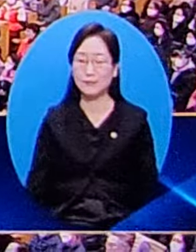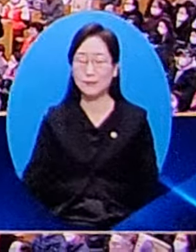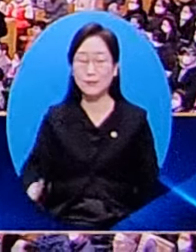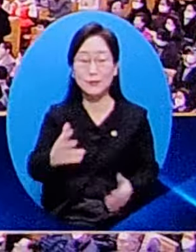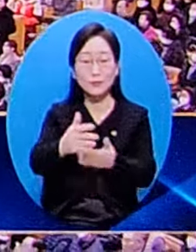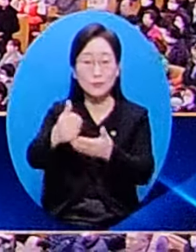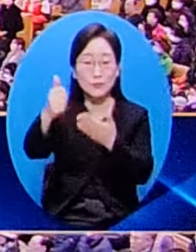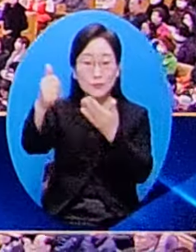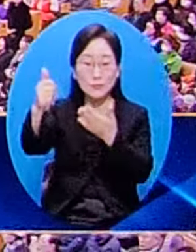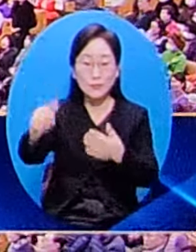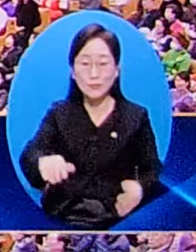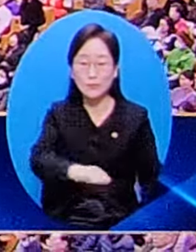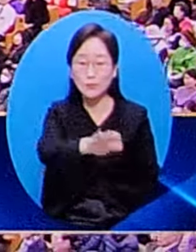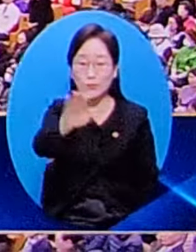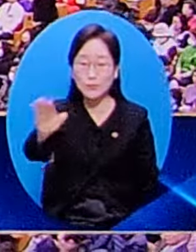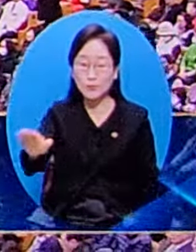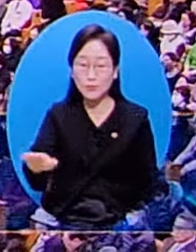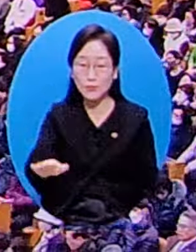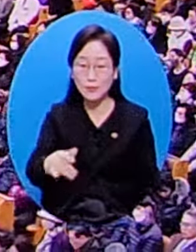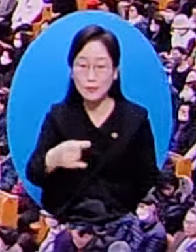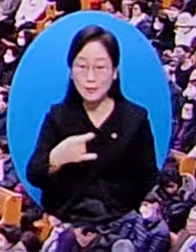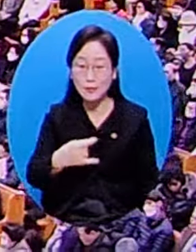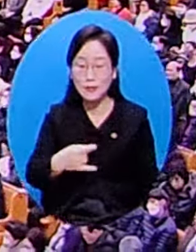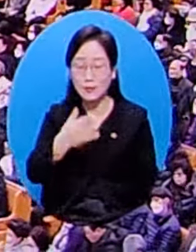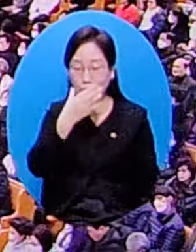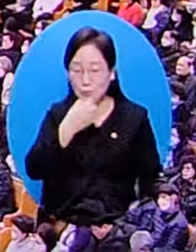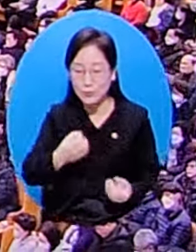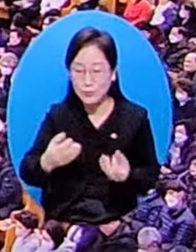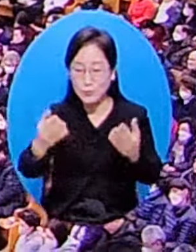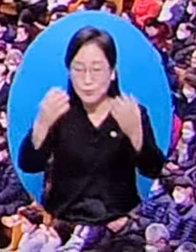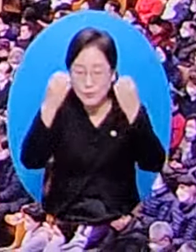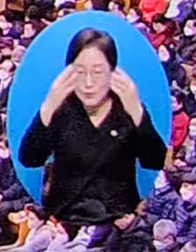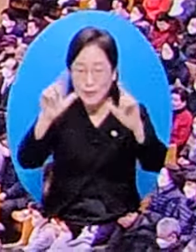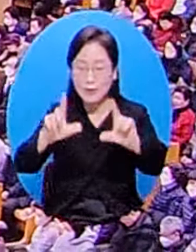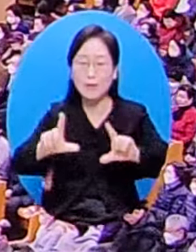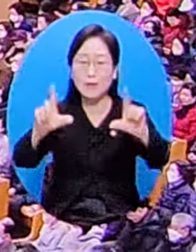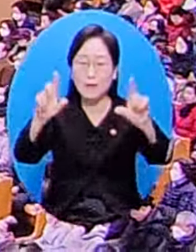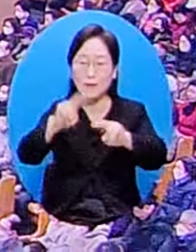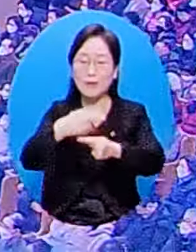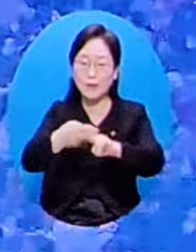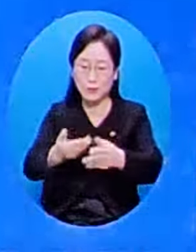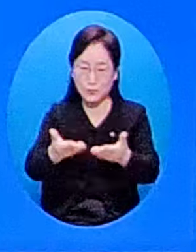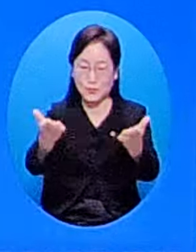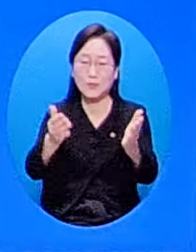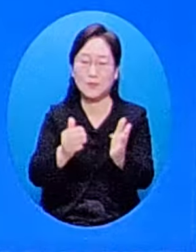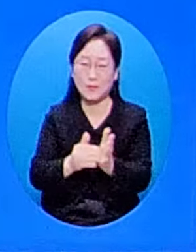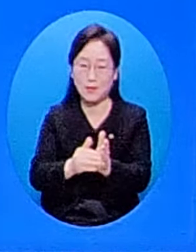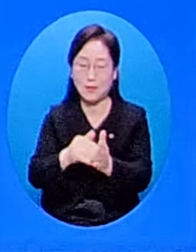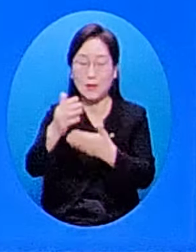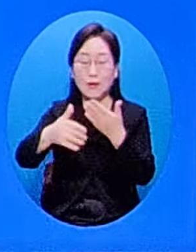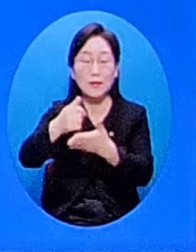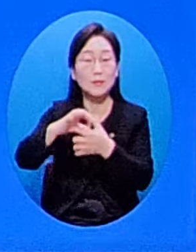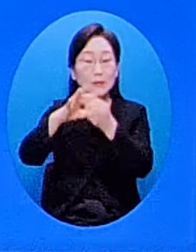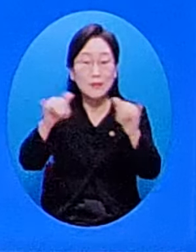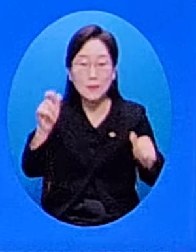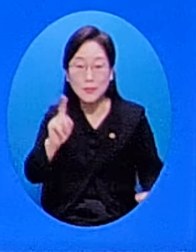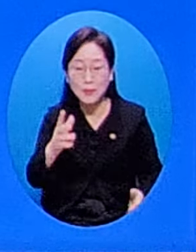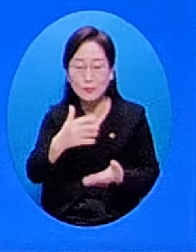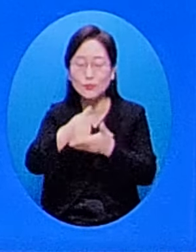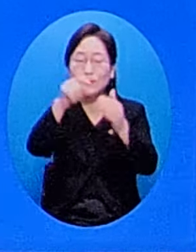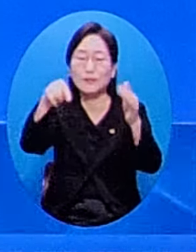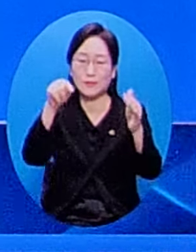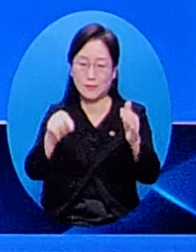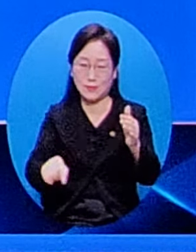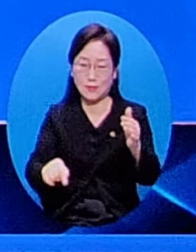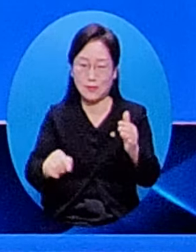주님께서 우리에게 축복의 새해를 선물로 주셨습니다. 하나님의 사람들은 주 안에서